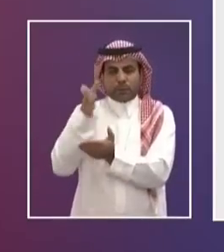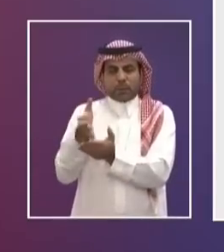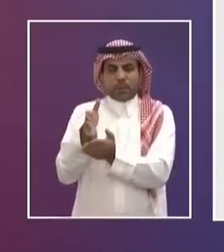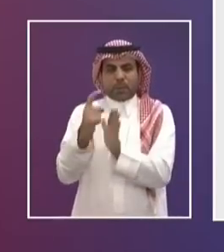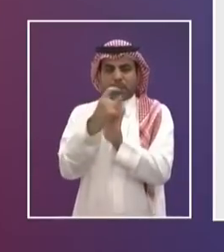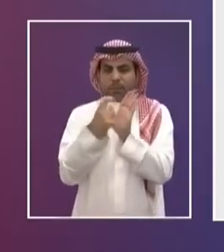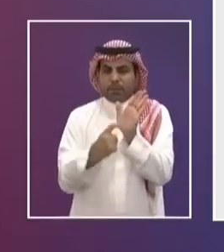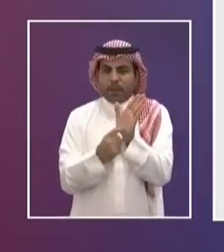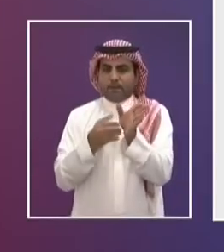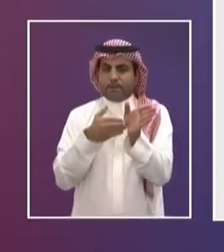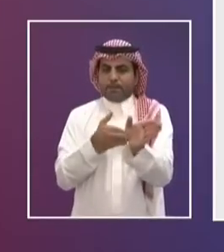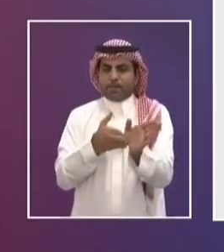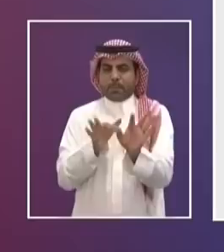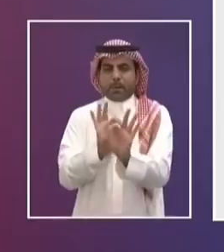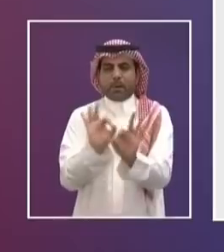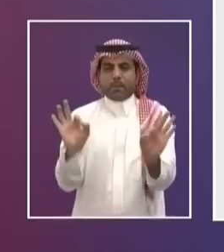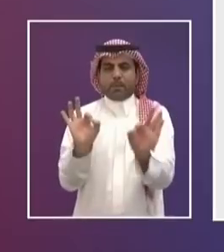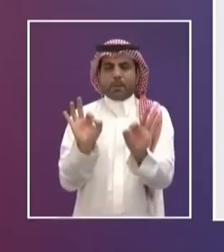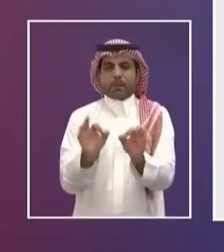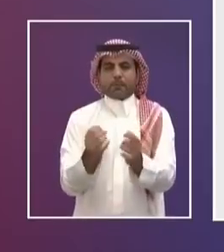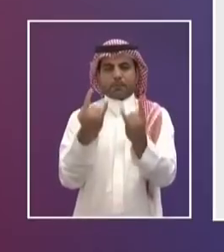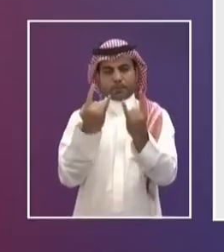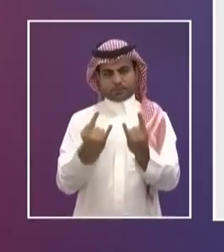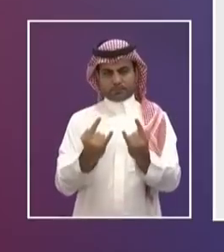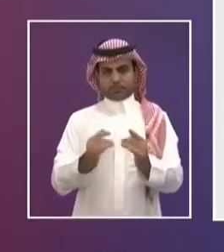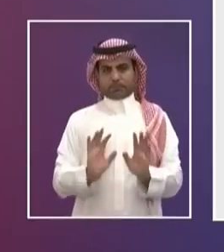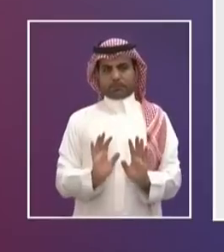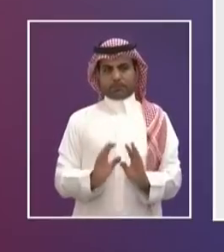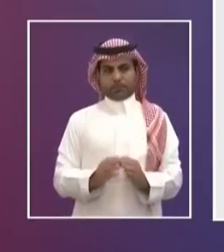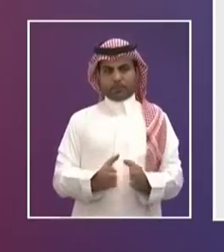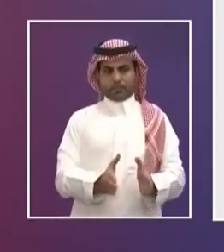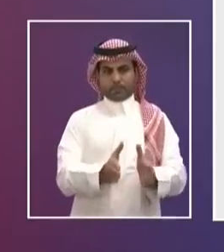الأسس العلمية دائما وأبدا وقدر الإمكان بإذن الله.